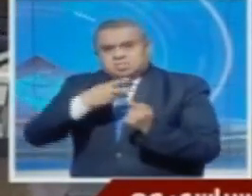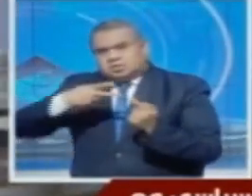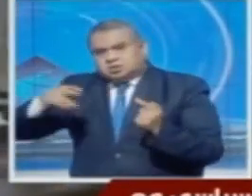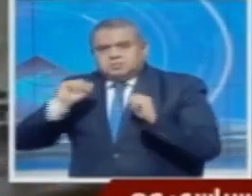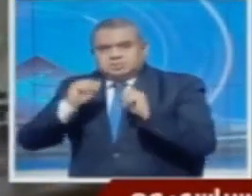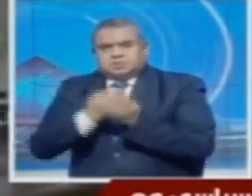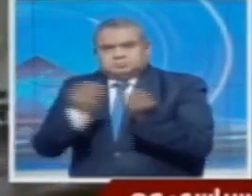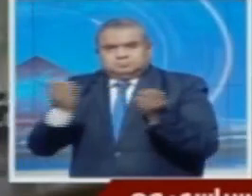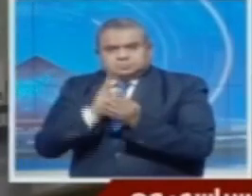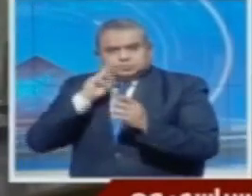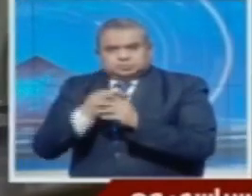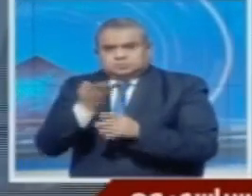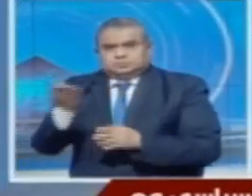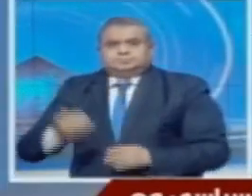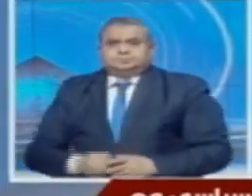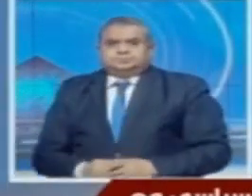الخضراء.